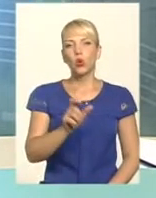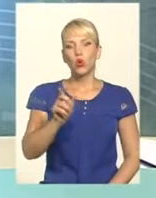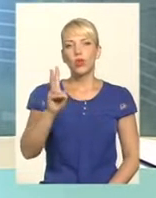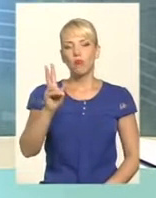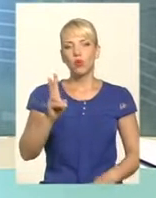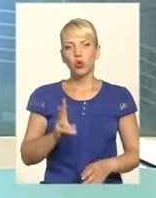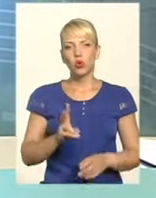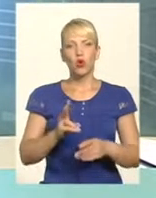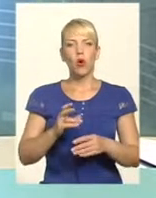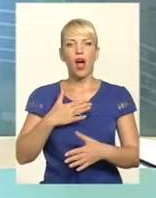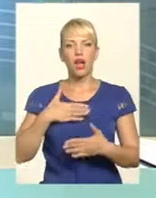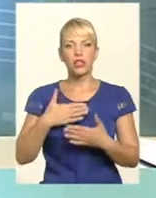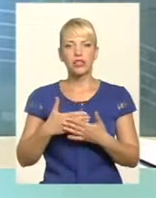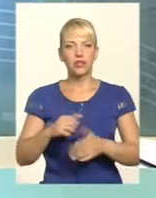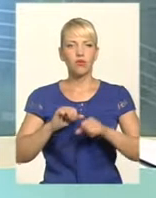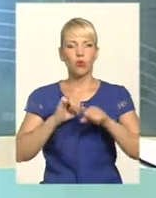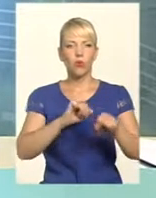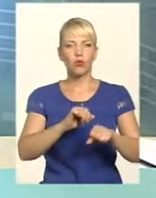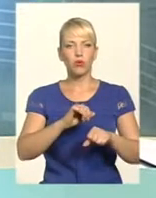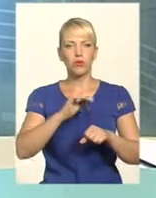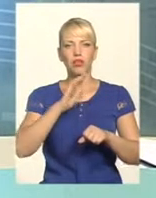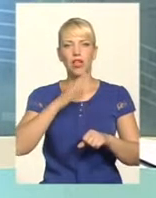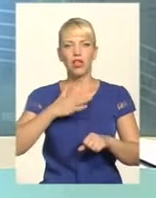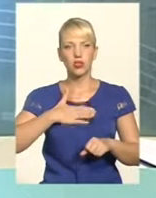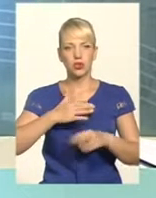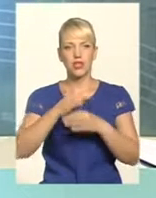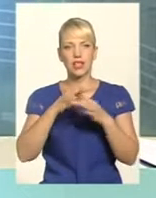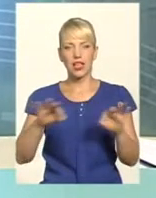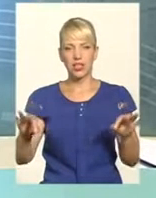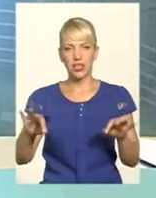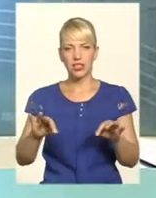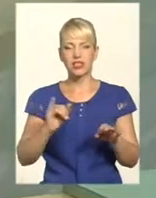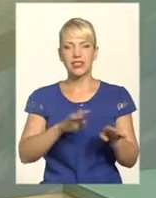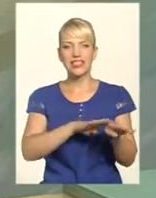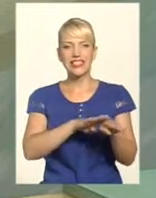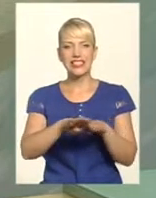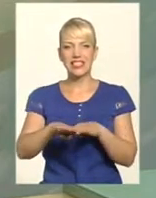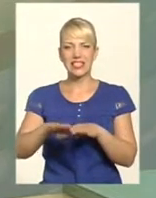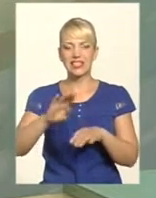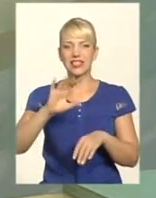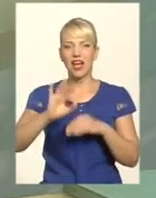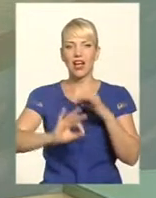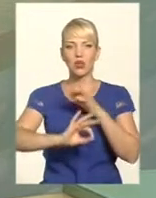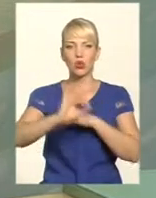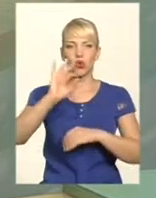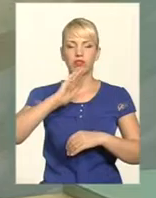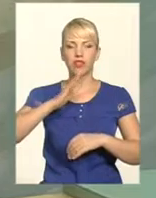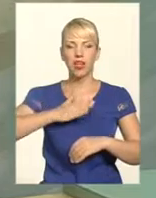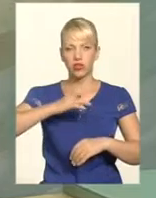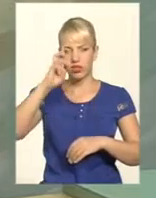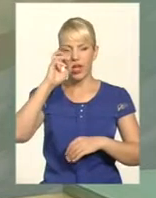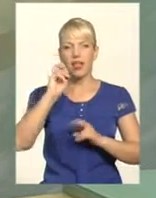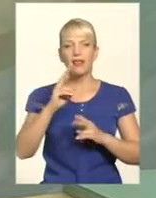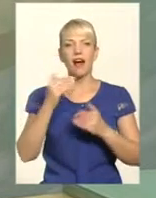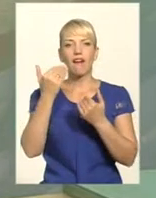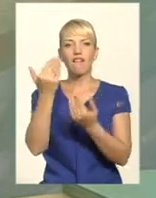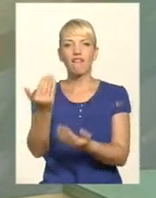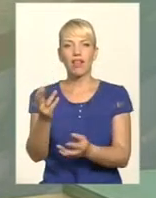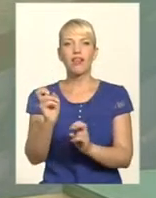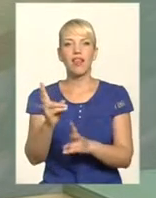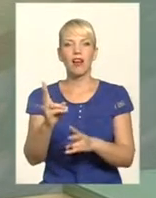боронять нашу незалежність, нашу суверенність і цілісність на сході нашої держави. Як ви, як люди, які вже побували в